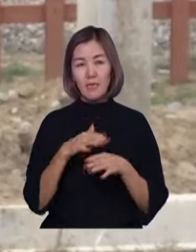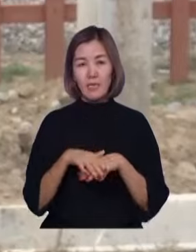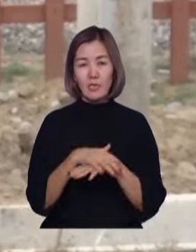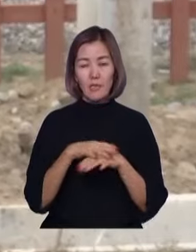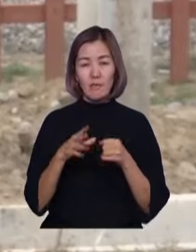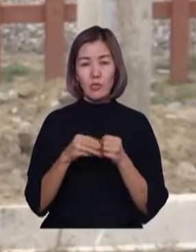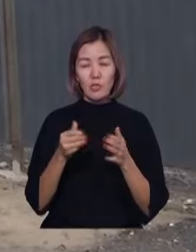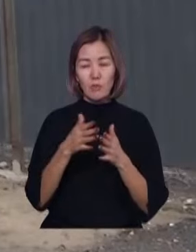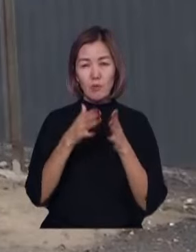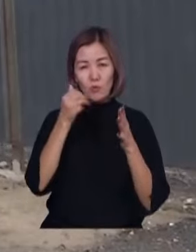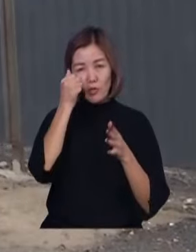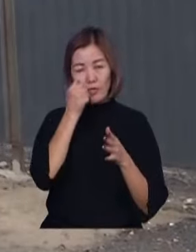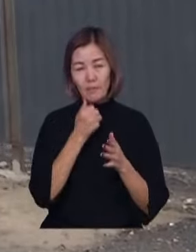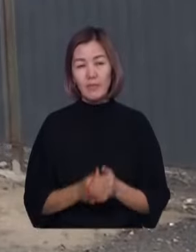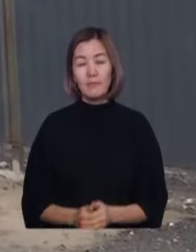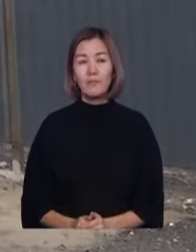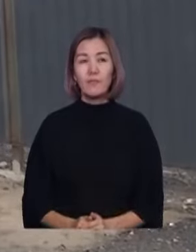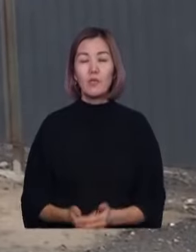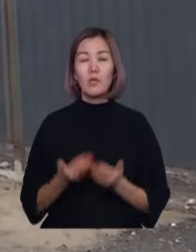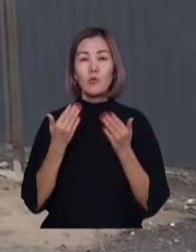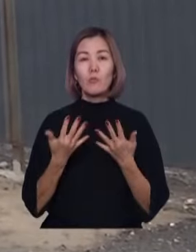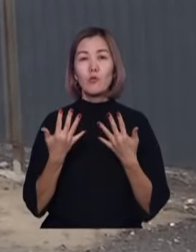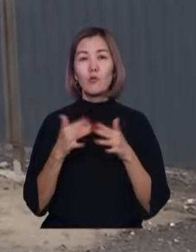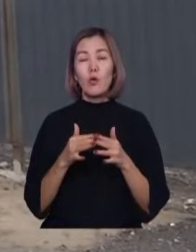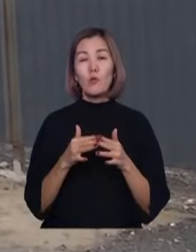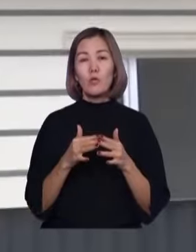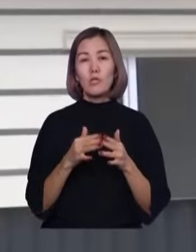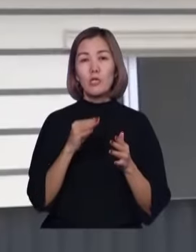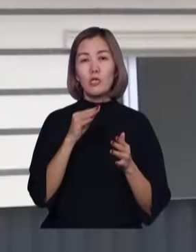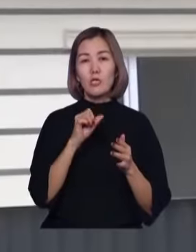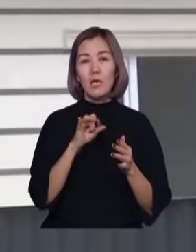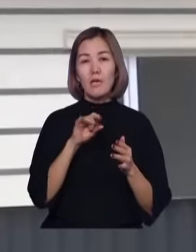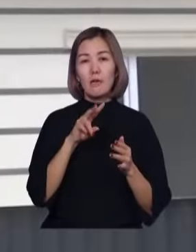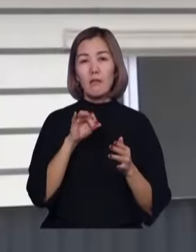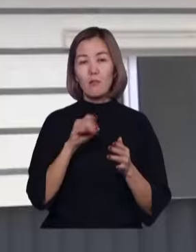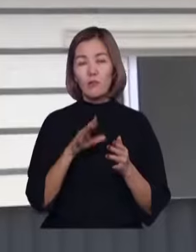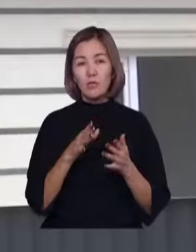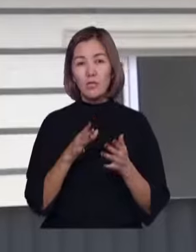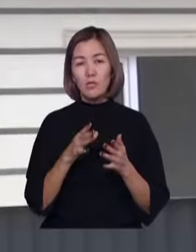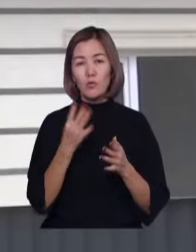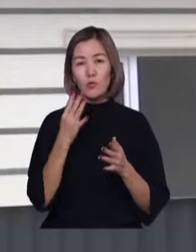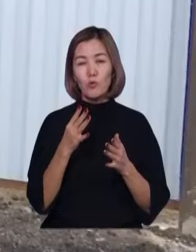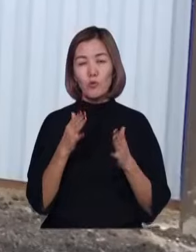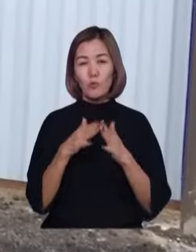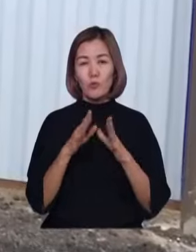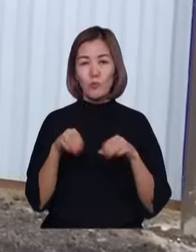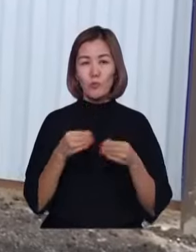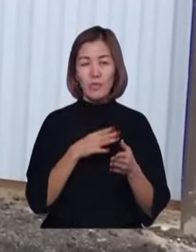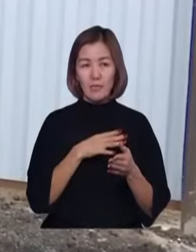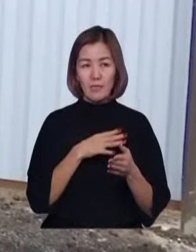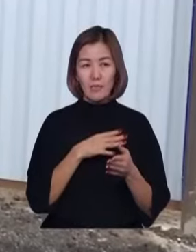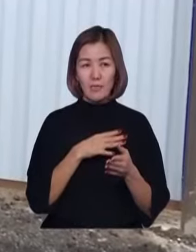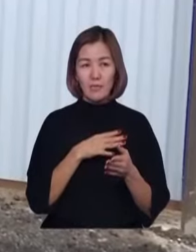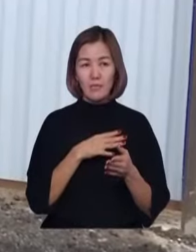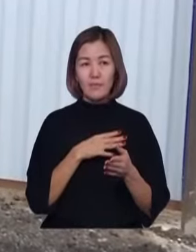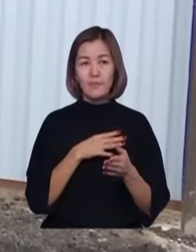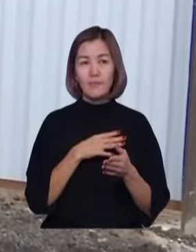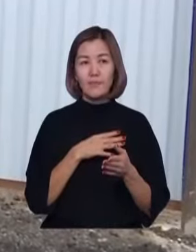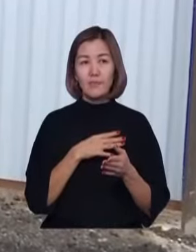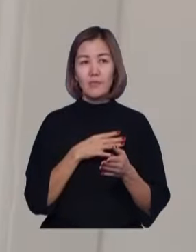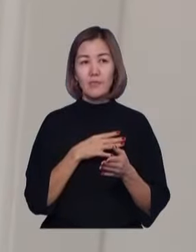жеріме рахмет. Бүгін жарлы өзектіктерде үйлі болды. Аудан әкімі Бостоған ауылының 4 тұрғынын құттықтап жеке баспаналарының кілтін